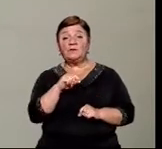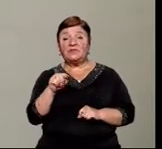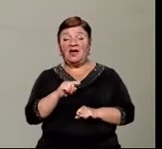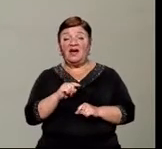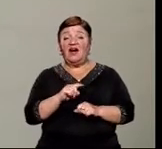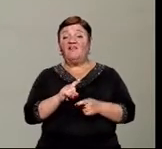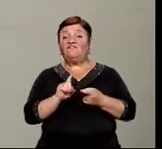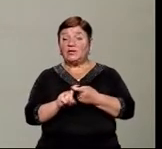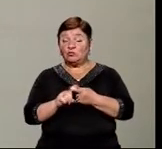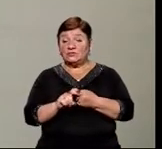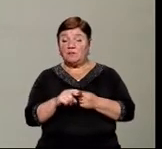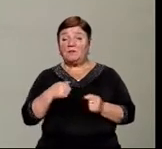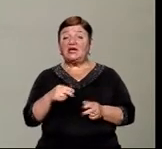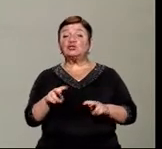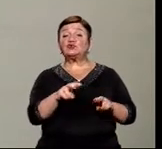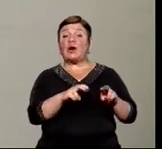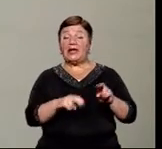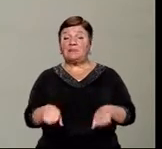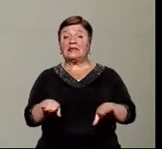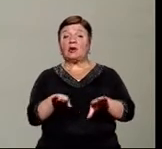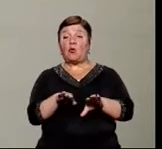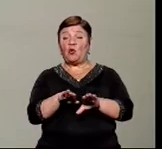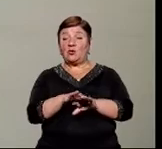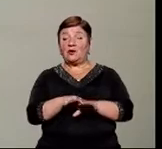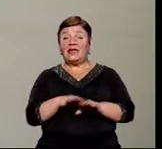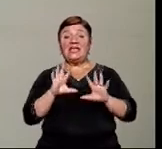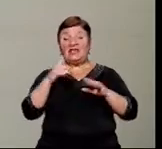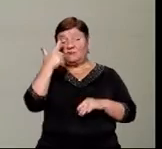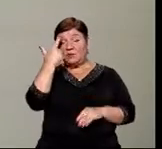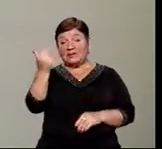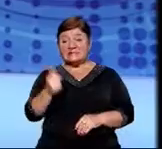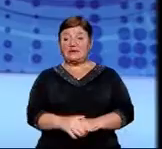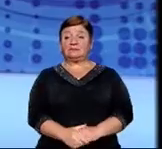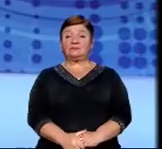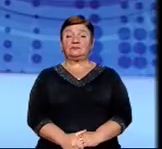вірус, шукаємо фрагмент генетичної інформації.